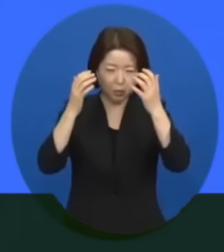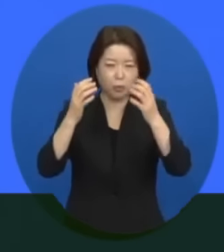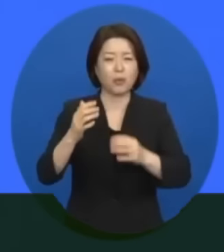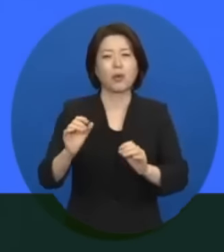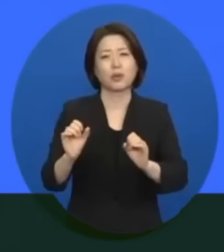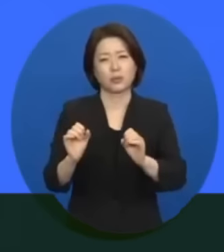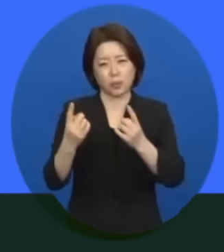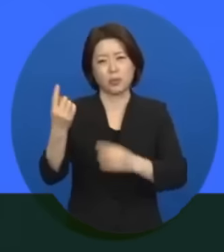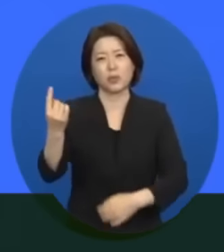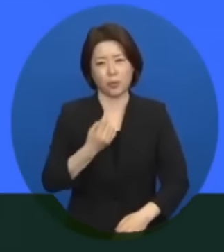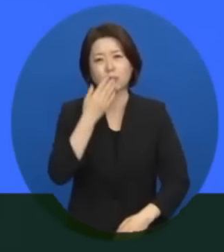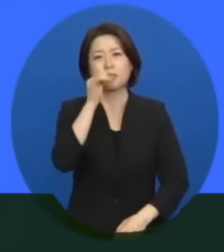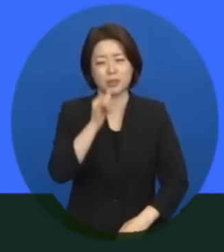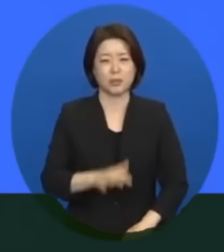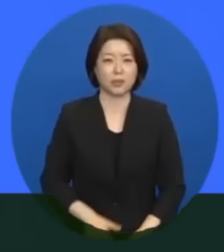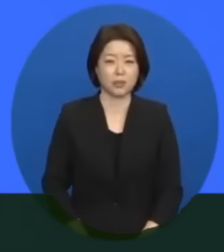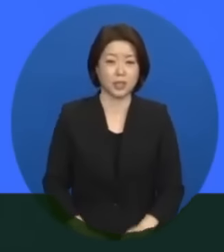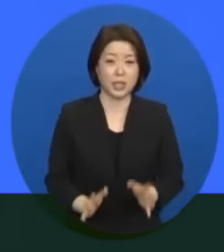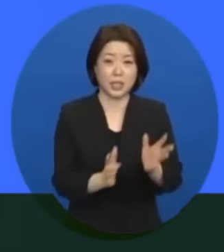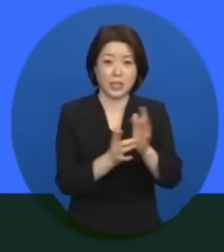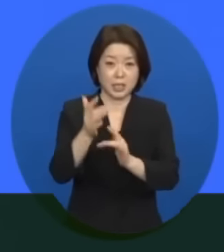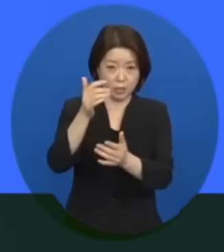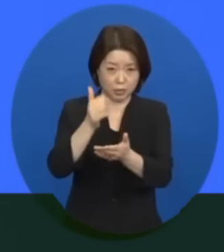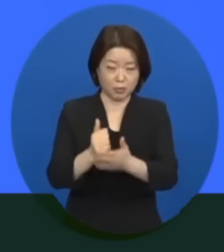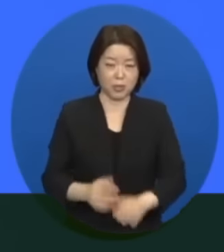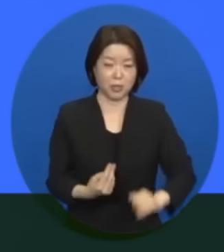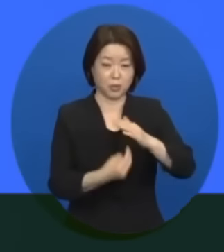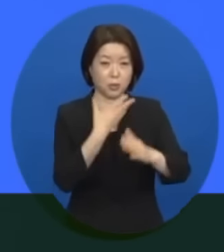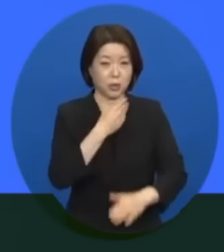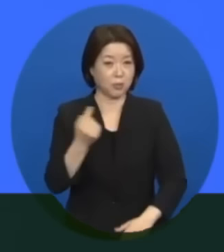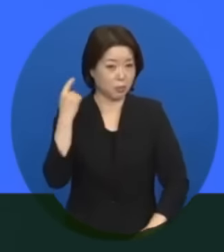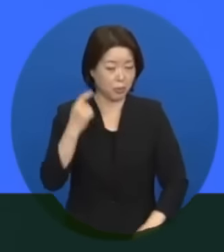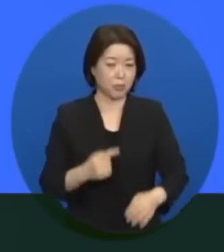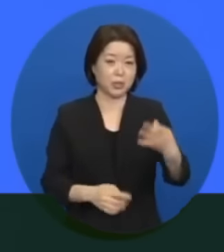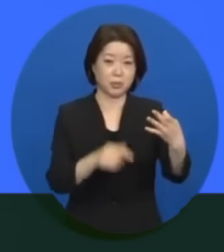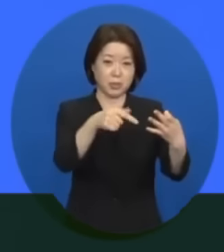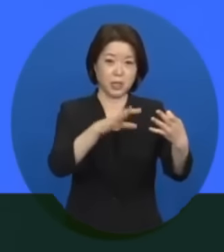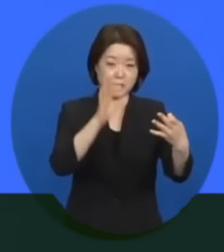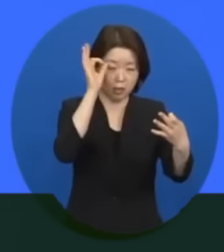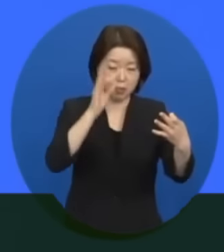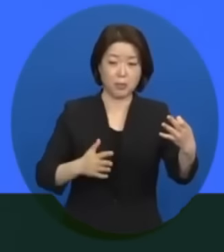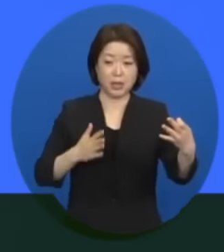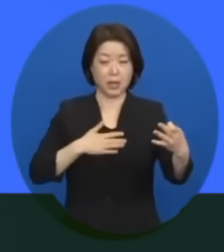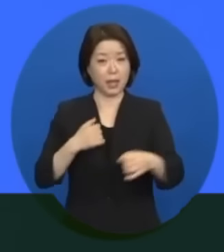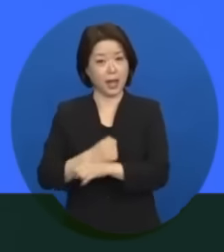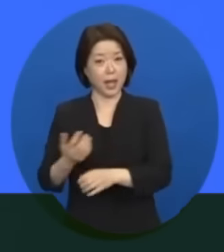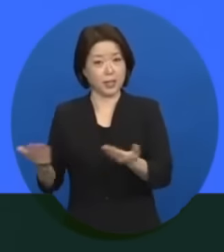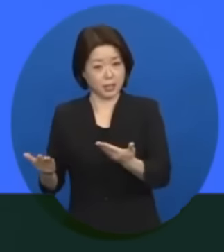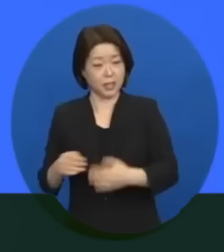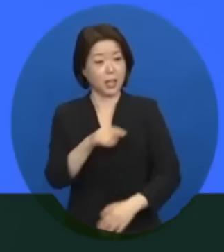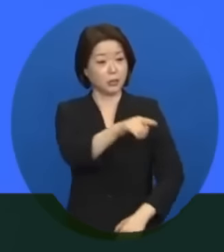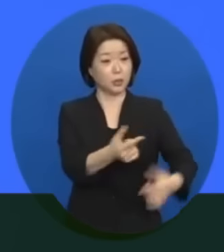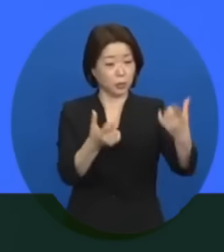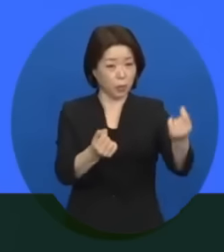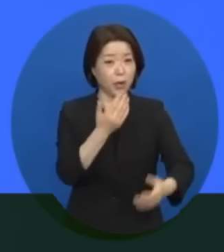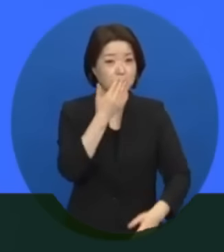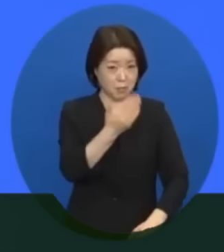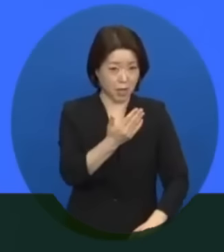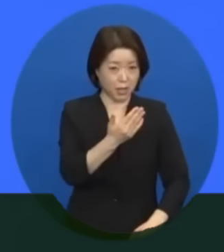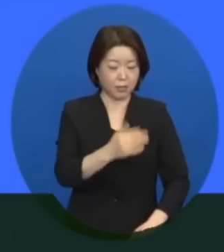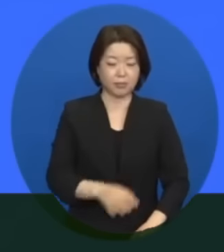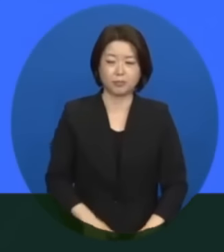때문입니다 예수님께서 요한복음 14장에서 내가 하는 일을 그도 하리라고 했을 때에 물론 이제